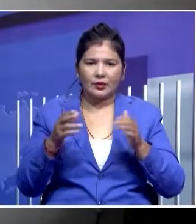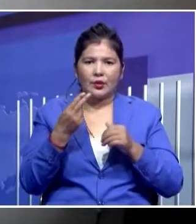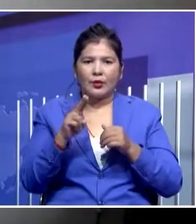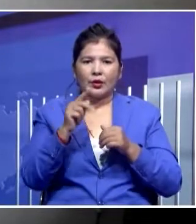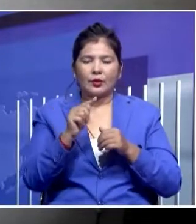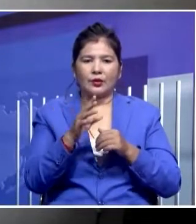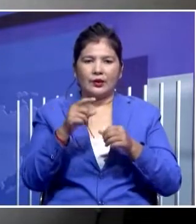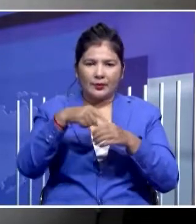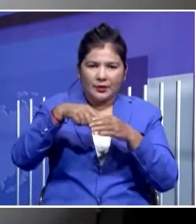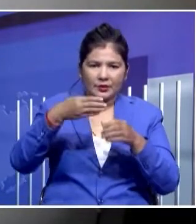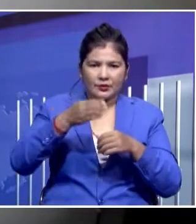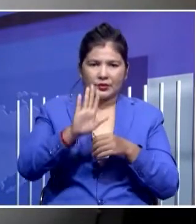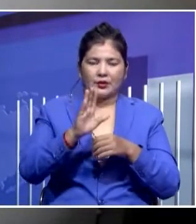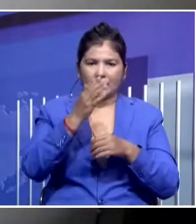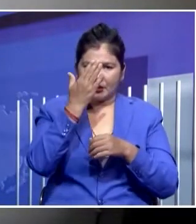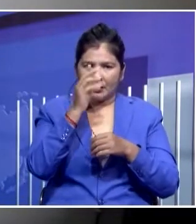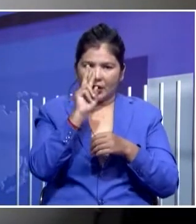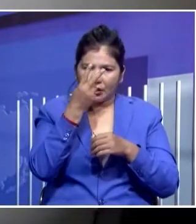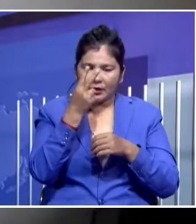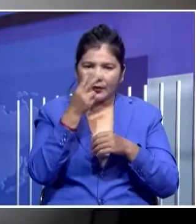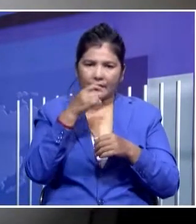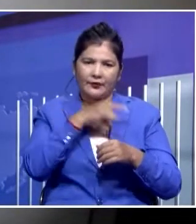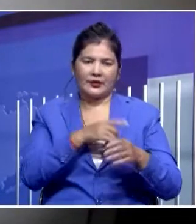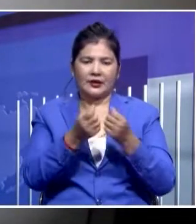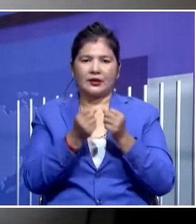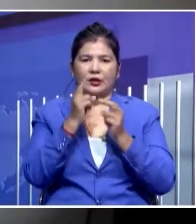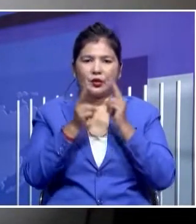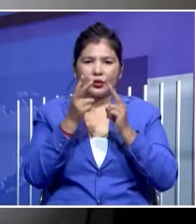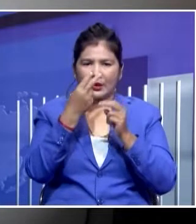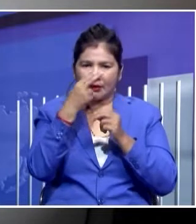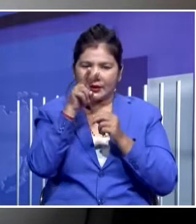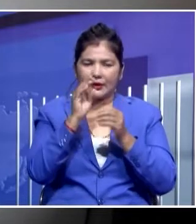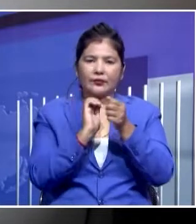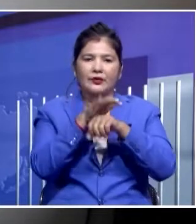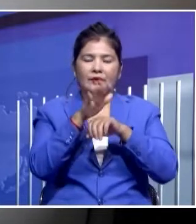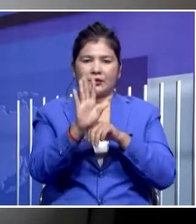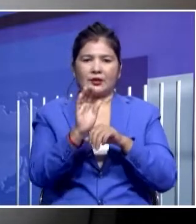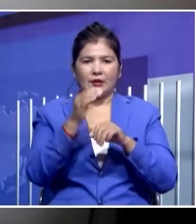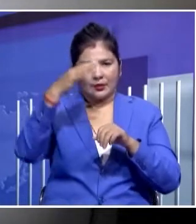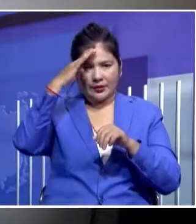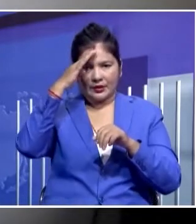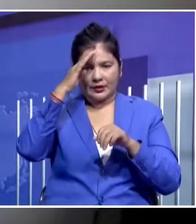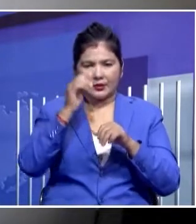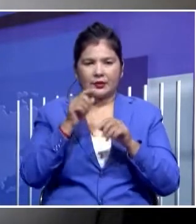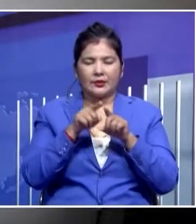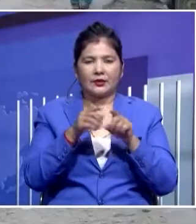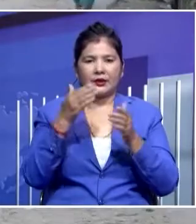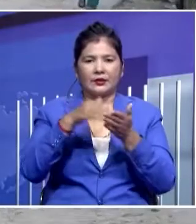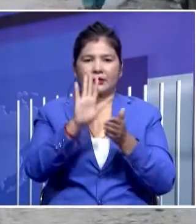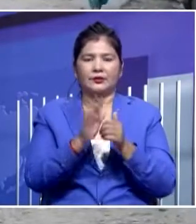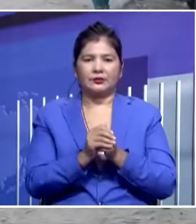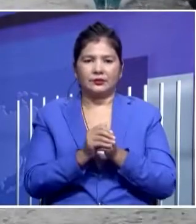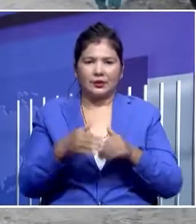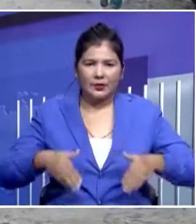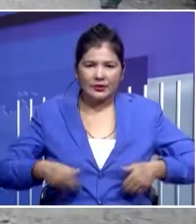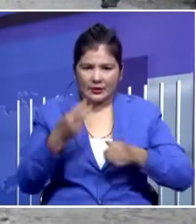चाहिँ मिसावट हुन्छ कि अथवा मिसावट गरेर फाइदा लिने कुरामा चाहिँ हाम्रो निगरानी बढेको छ र त्यसमा प्रहरीहरू चाहिँ परिचालन भएका छन्